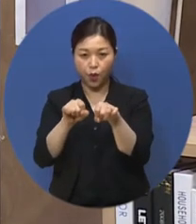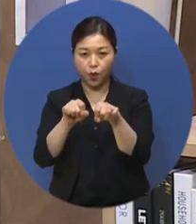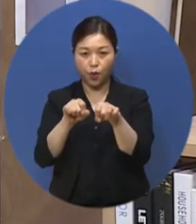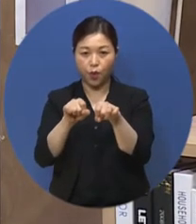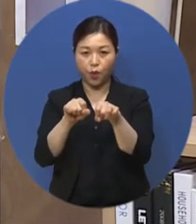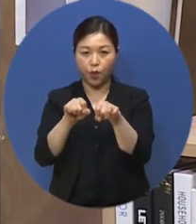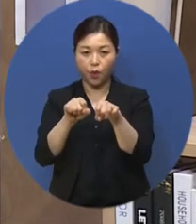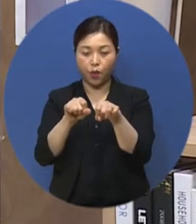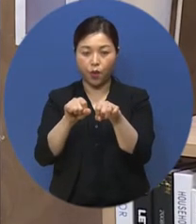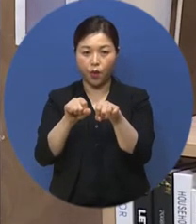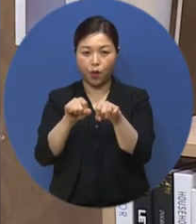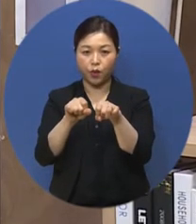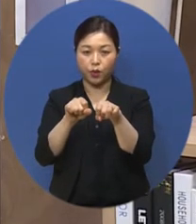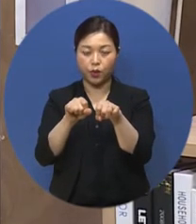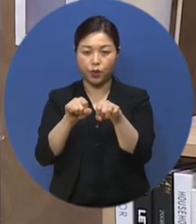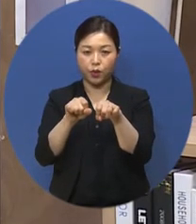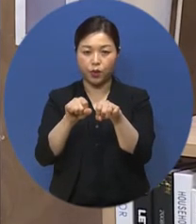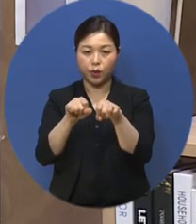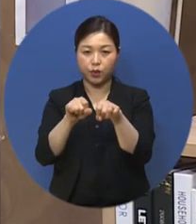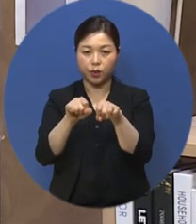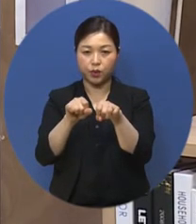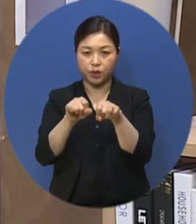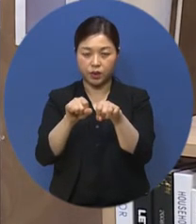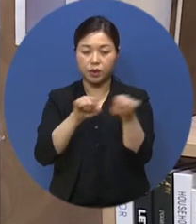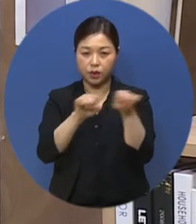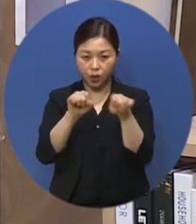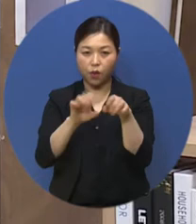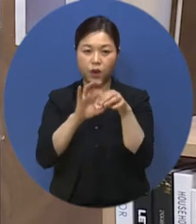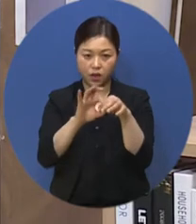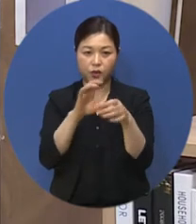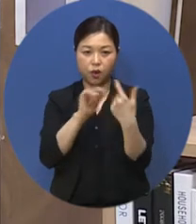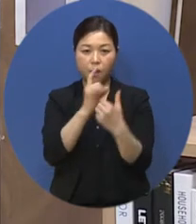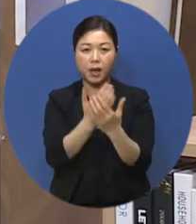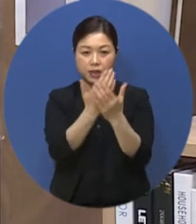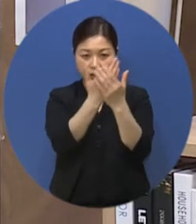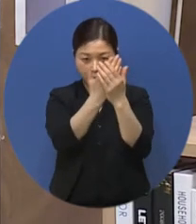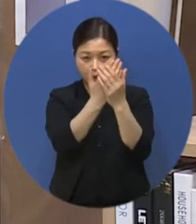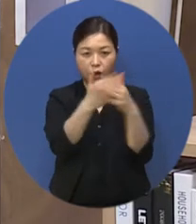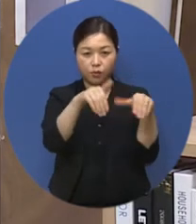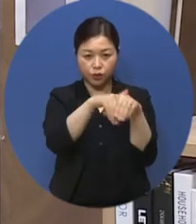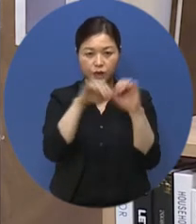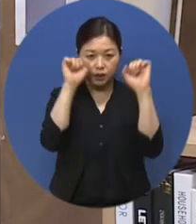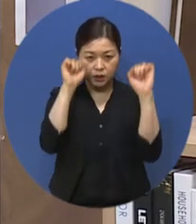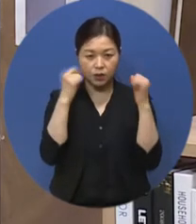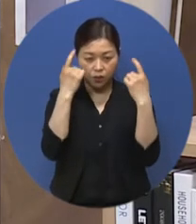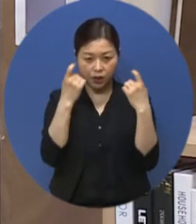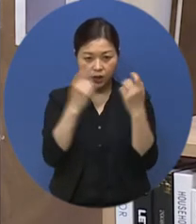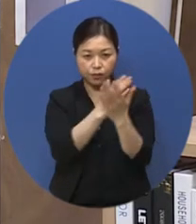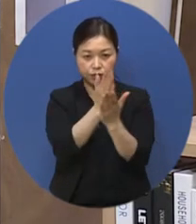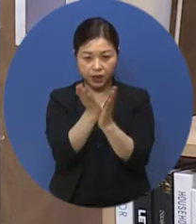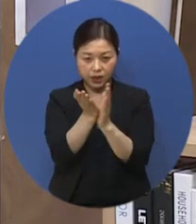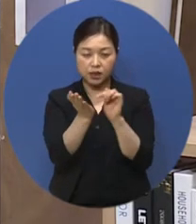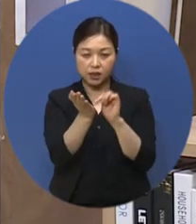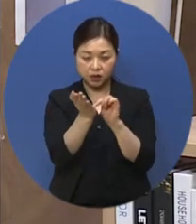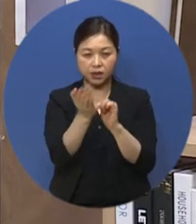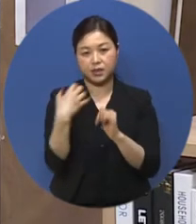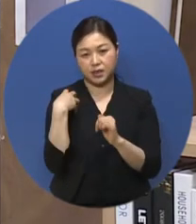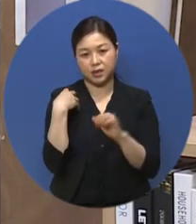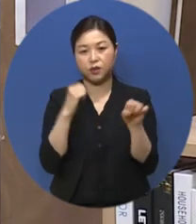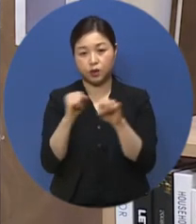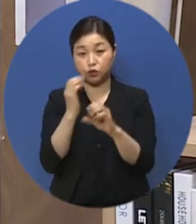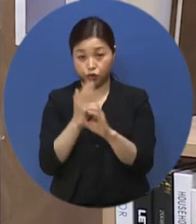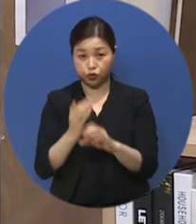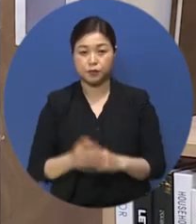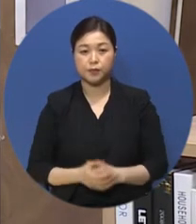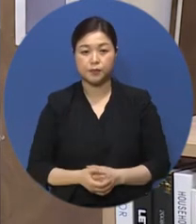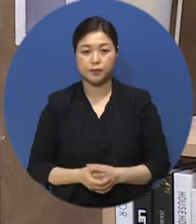어떻게 활동을 하고 있는지 좀 더 이제 발전시키기 위해서 문화체육관광 분야를 주로 네. 다루고 계신데